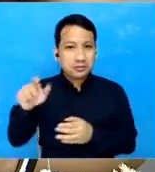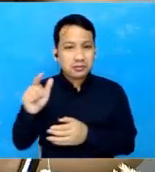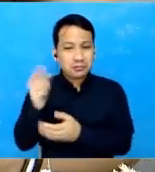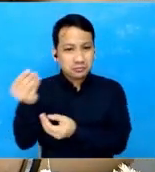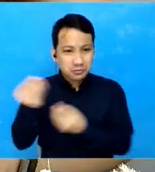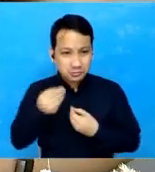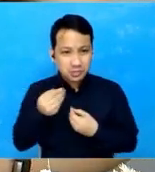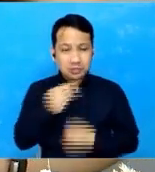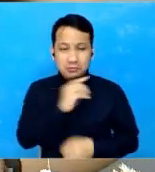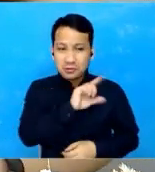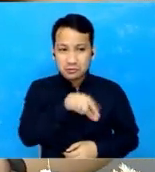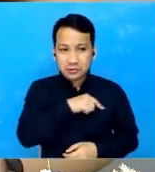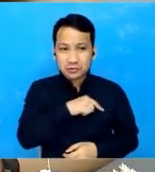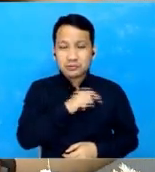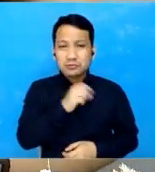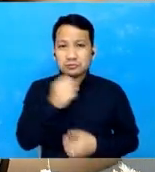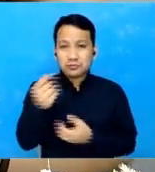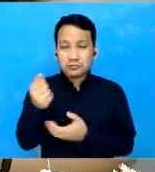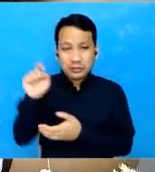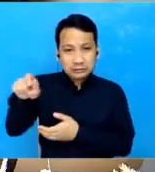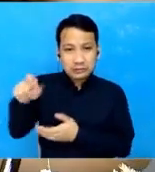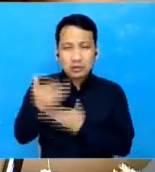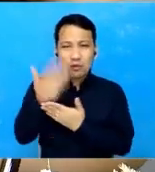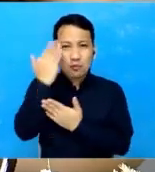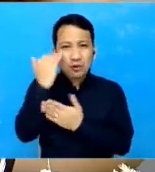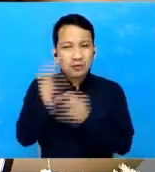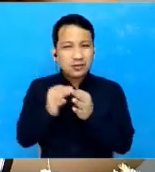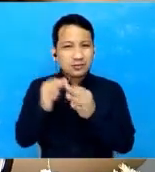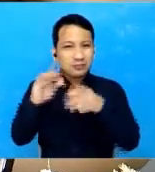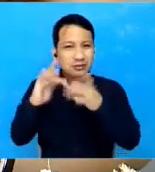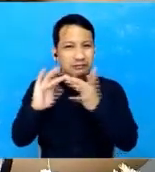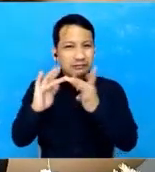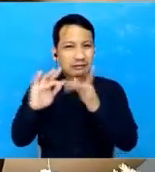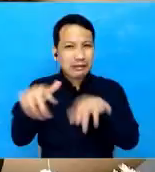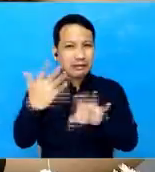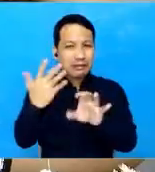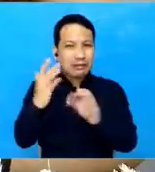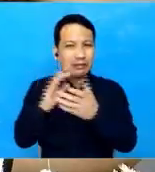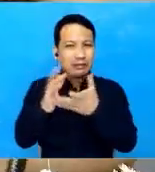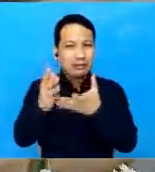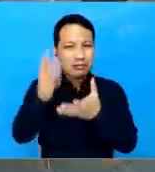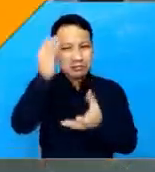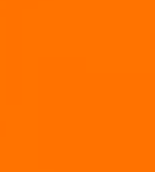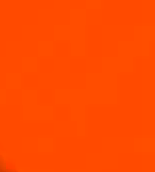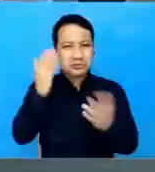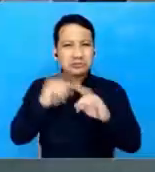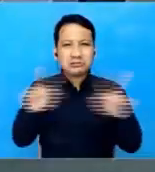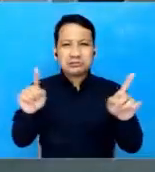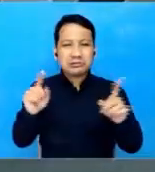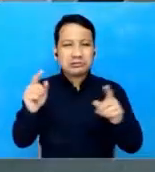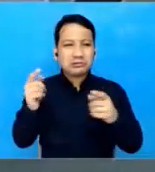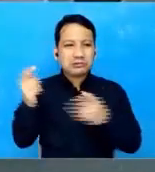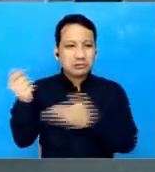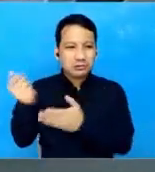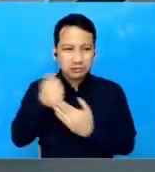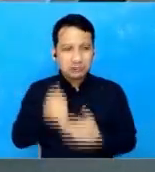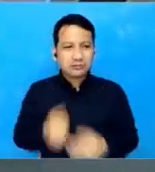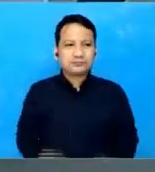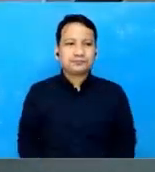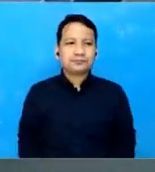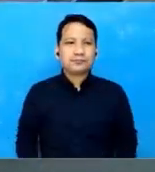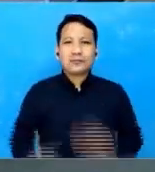para iraos ang distance learning. Nasa frontline ng balitang yan, si Marian Enriquez. Ligtas na balik!